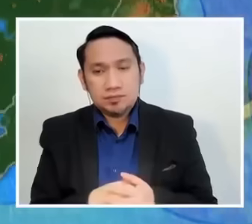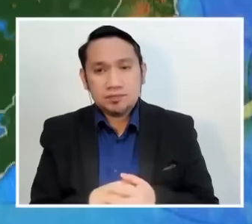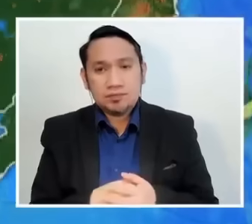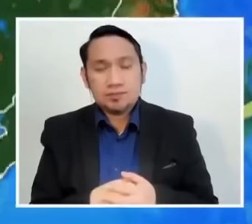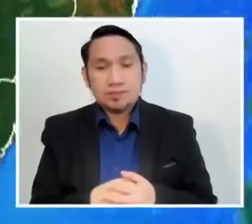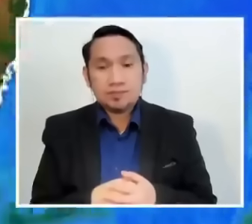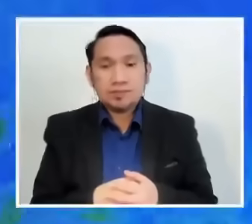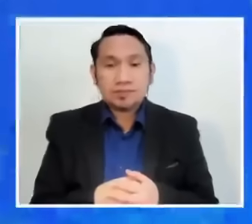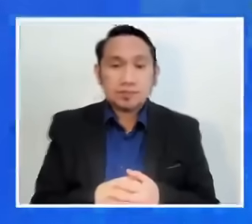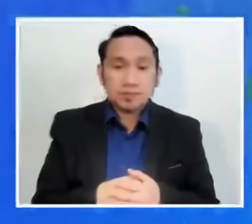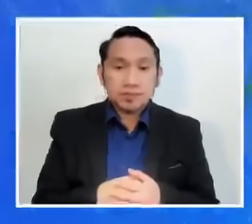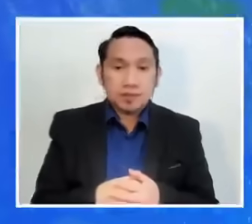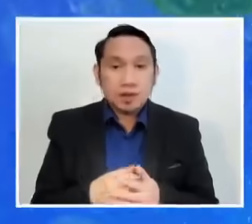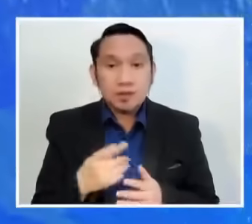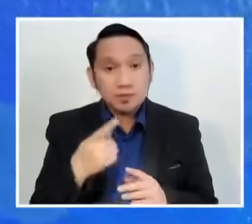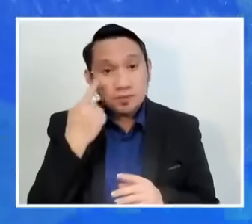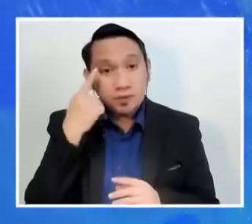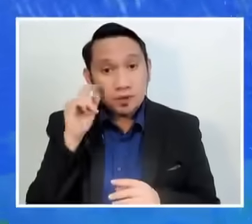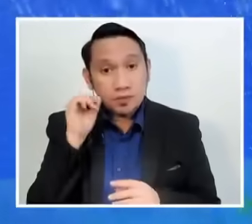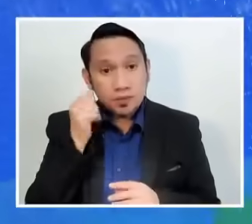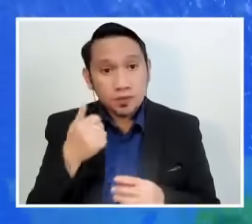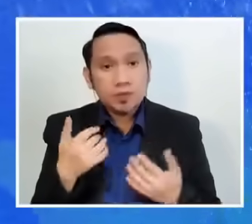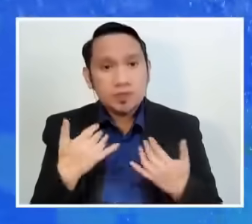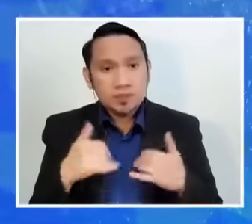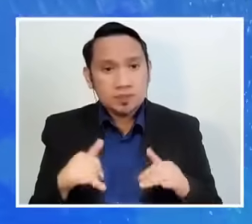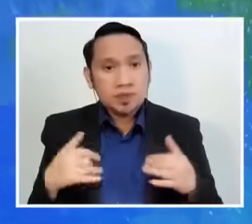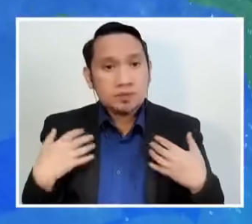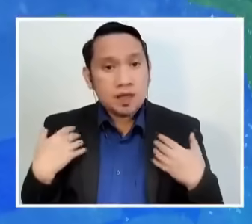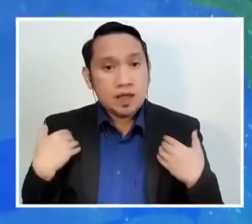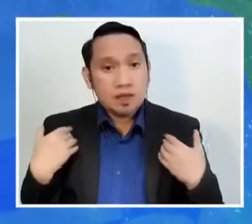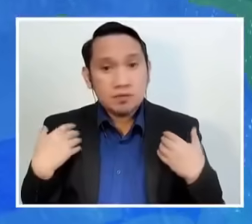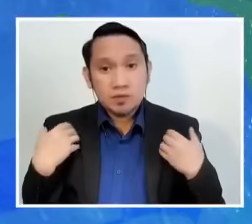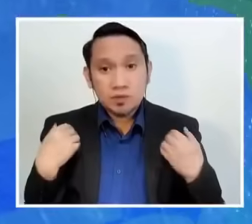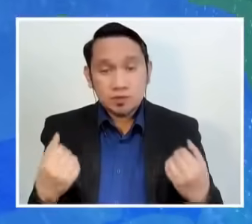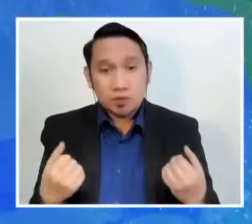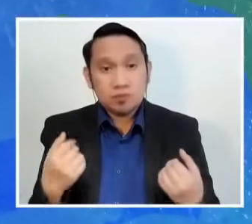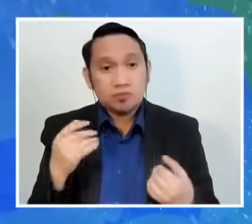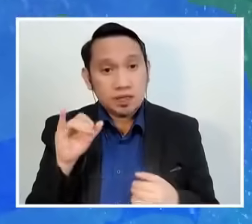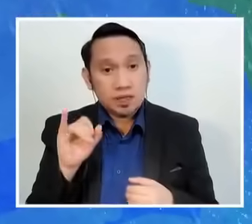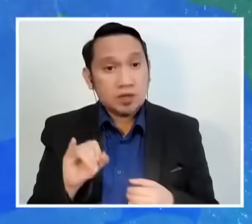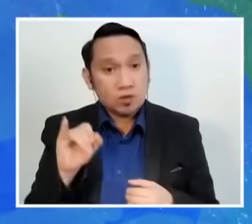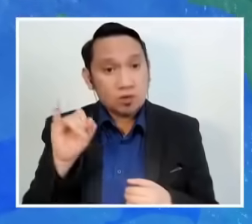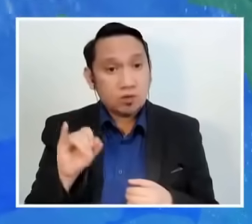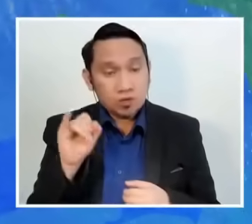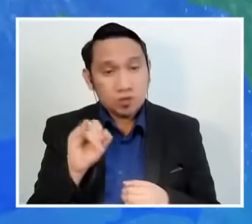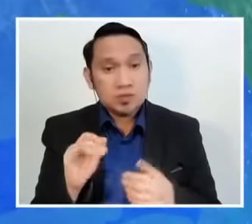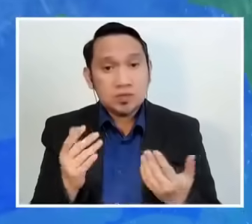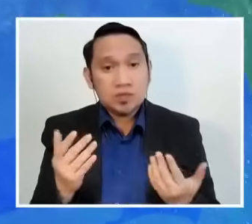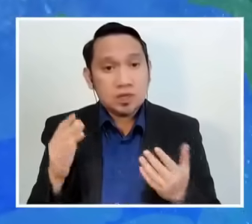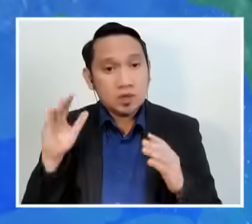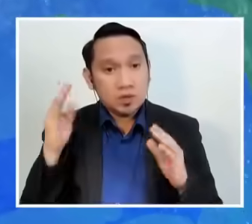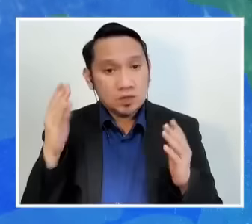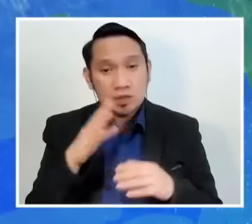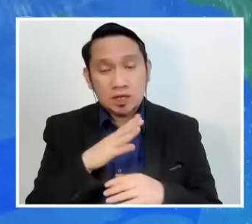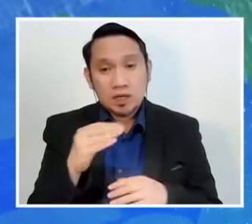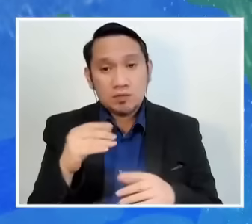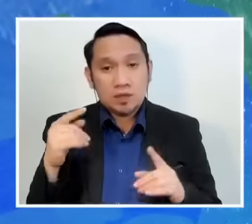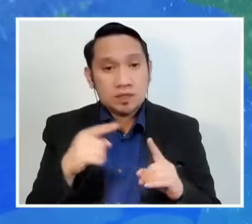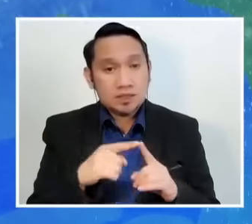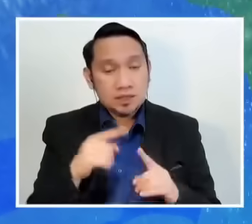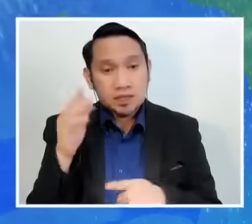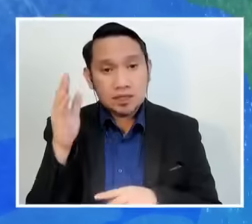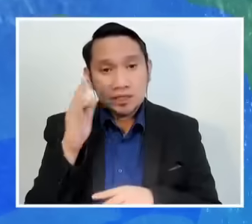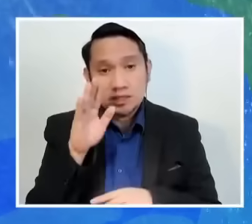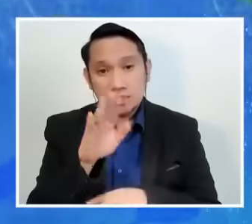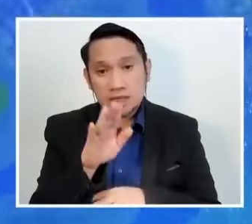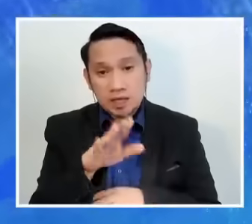ng The Weather Company para bukas, may malalakas pang ulan sa Ilocos Region at Cordillera hanggang tanghali, maging sa ilang bahagi po ng Central